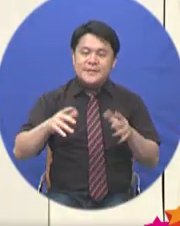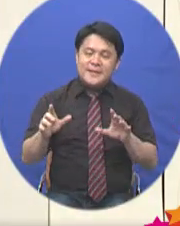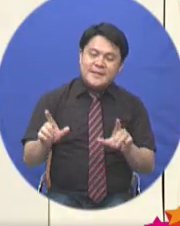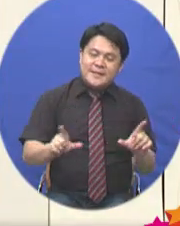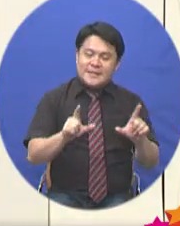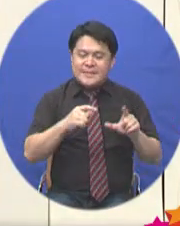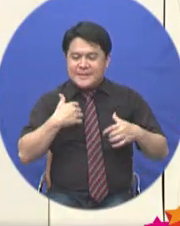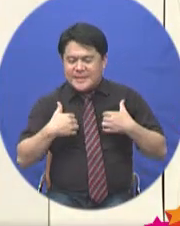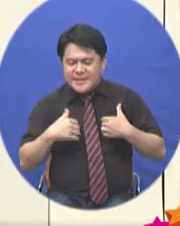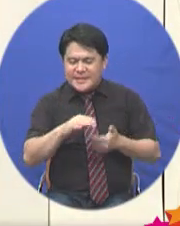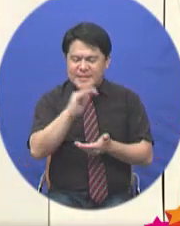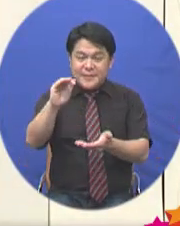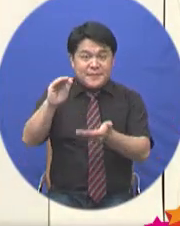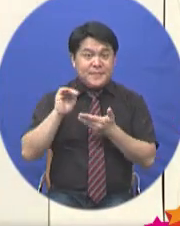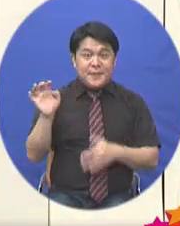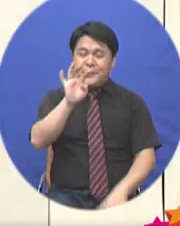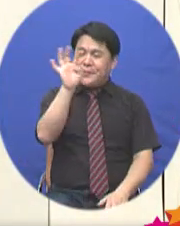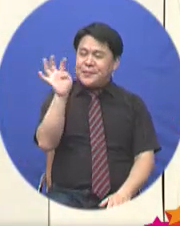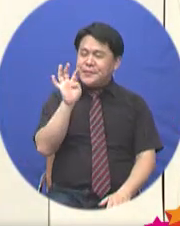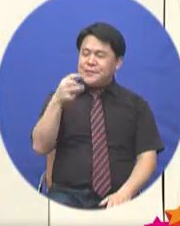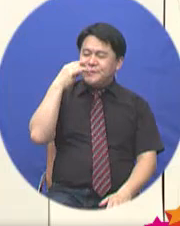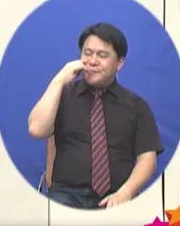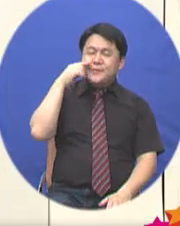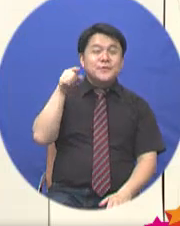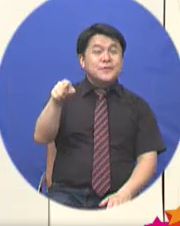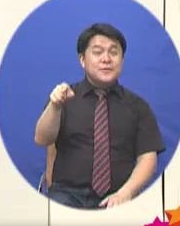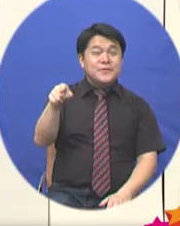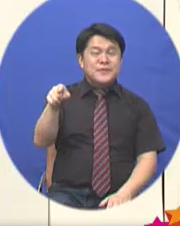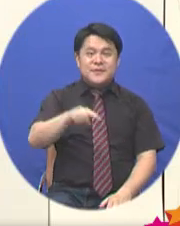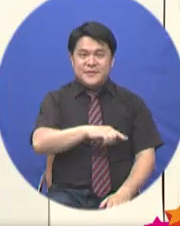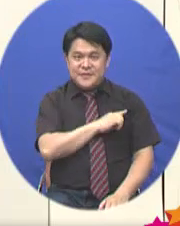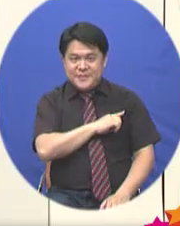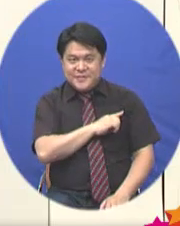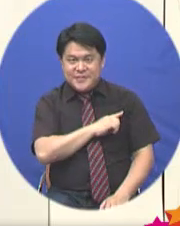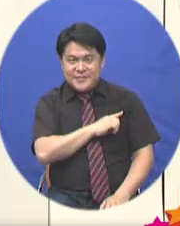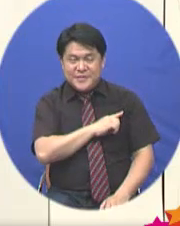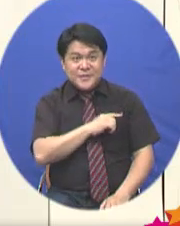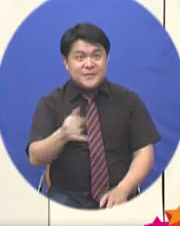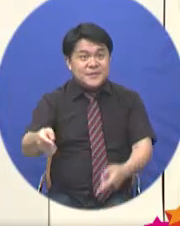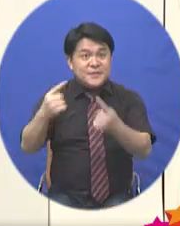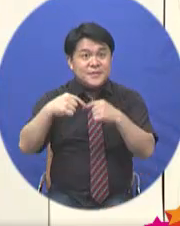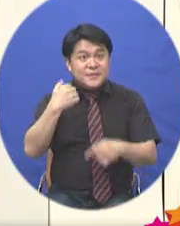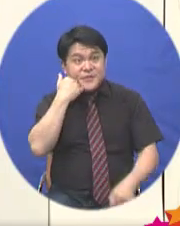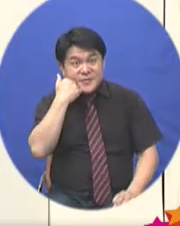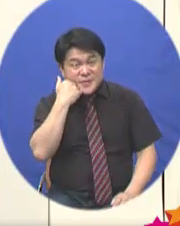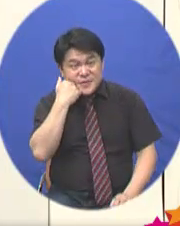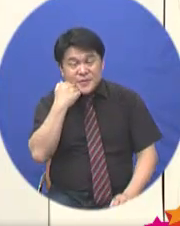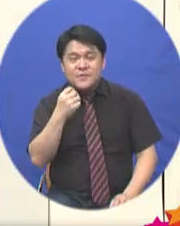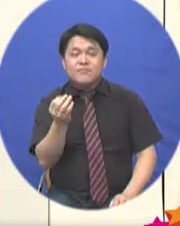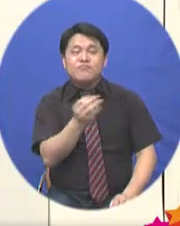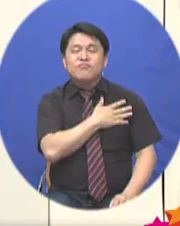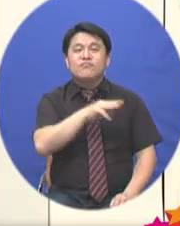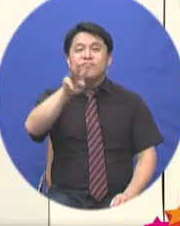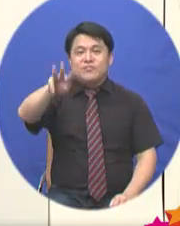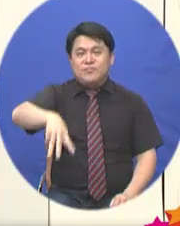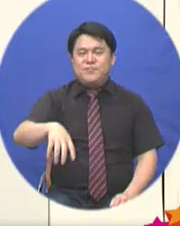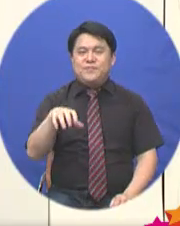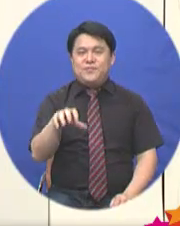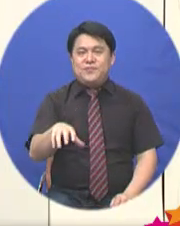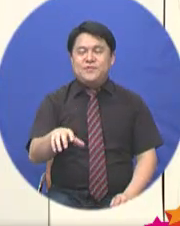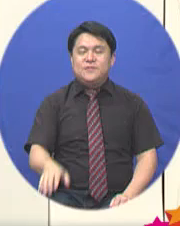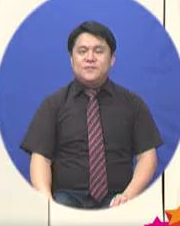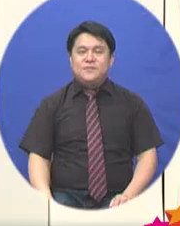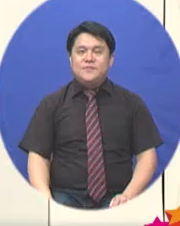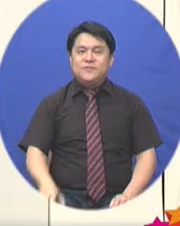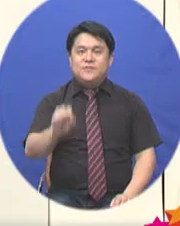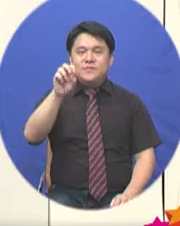사는 이야기로 또 꽃을 피워주실지 네. 먼저 가실 곳은 경기도 부천입니다. 부천 네.